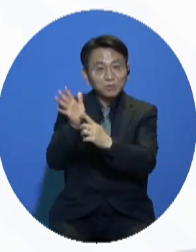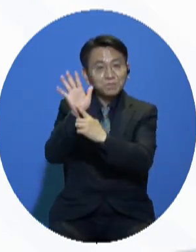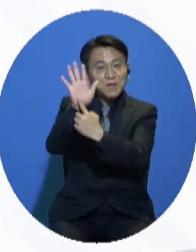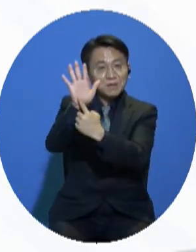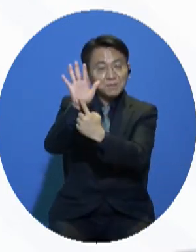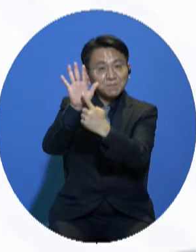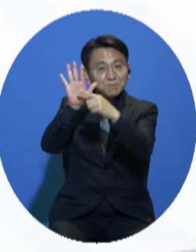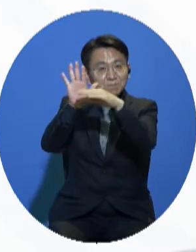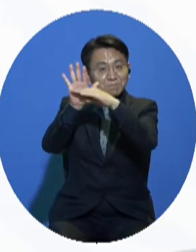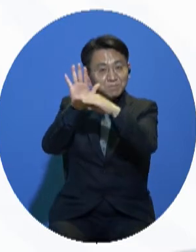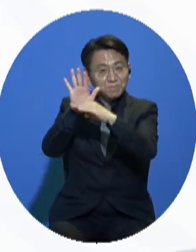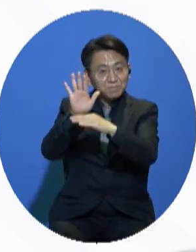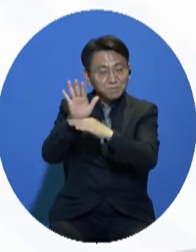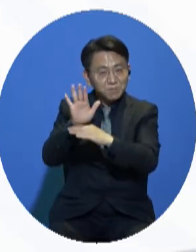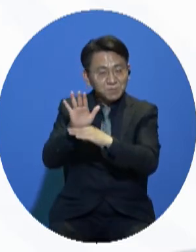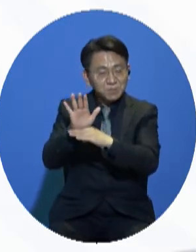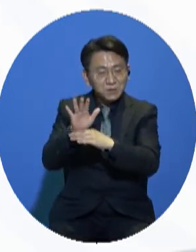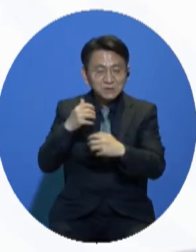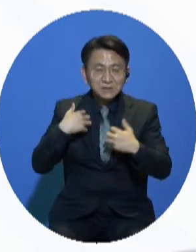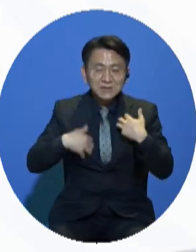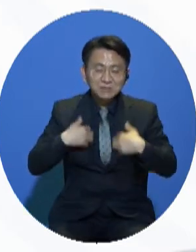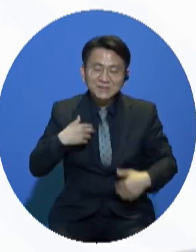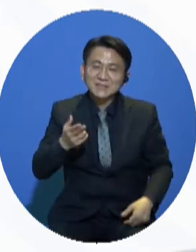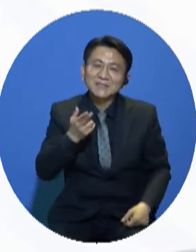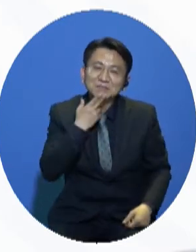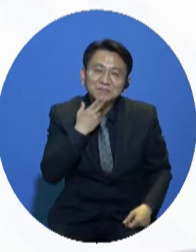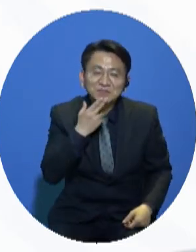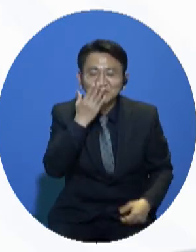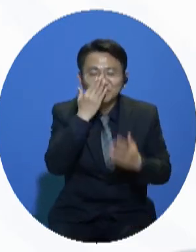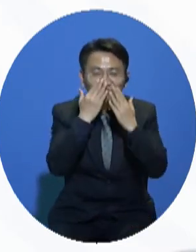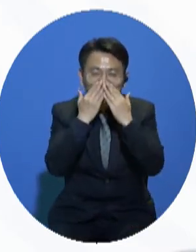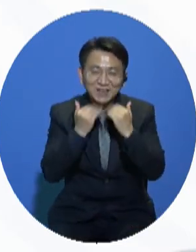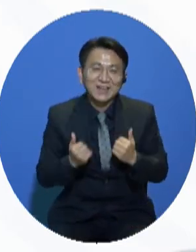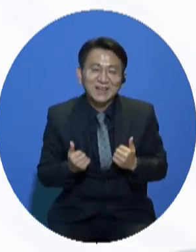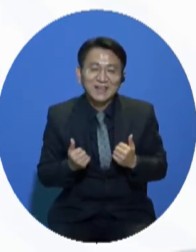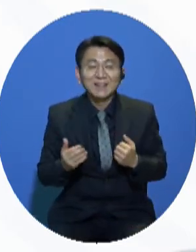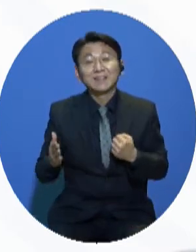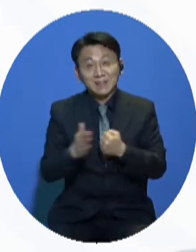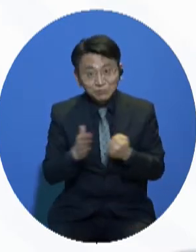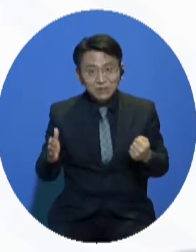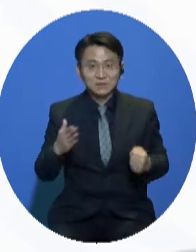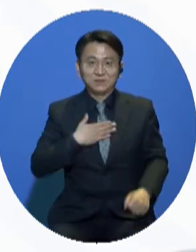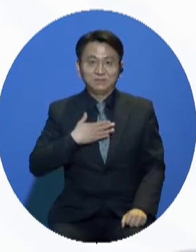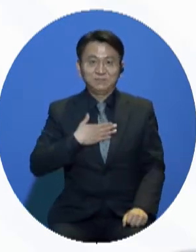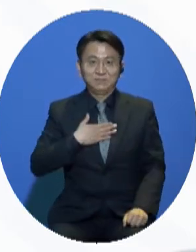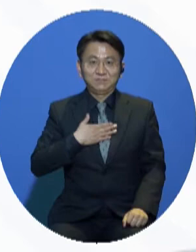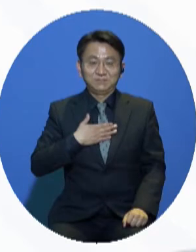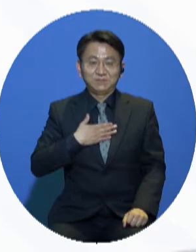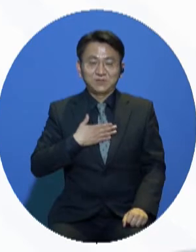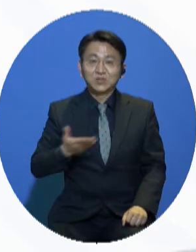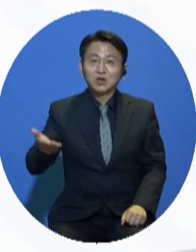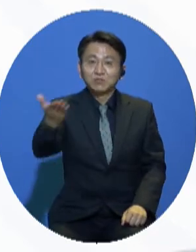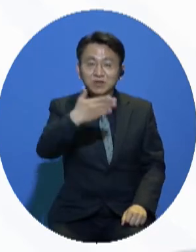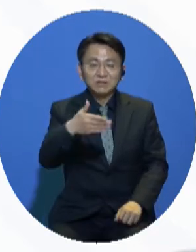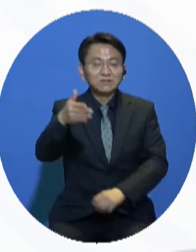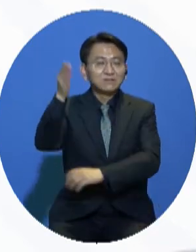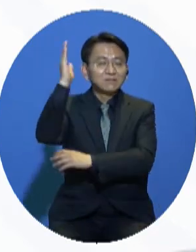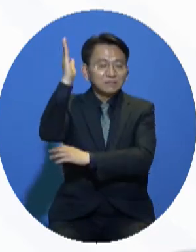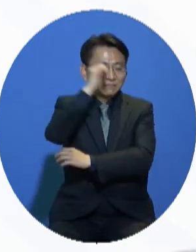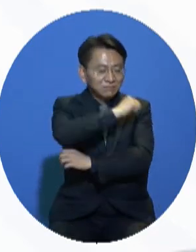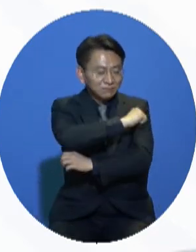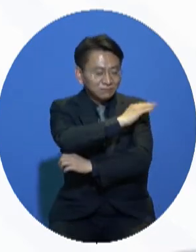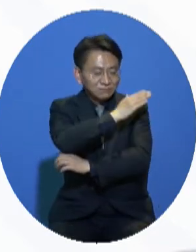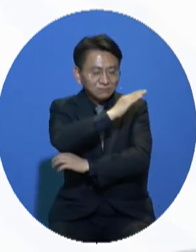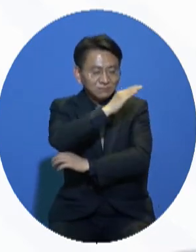제시를 하게 되면은 별로 재미는 없겠지요. 좀 지루할 것 같습니다. 그래서 저는 여러분과 스토리, 저의